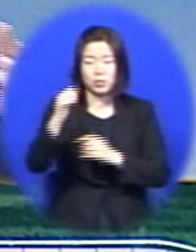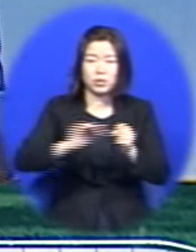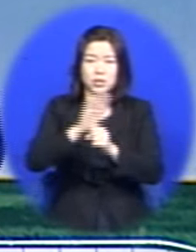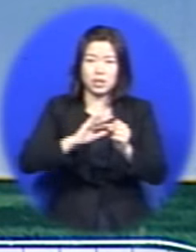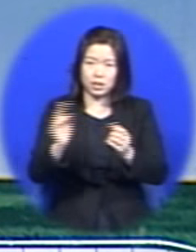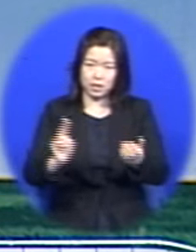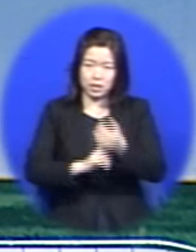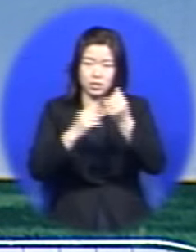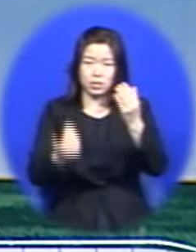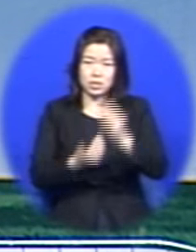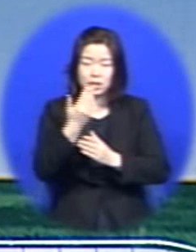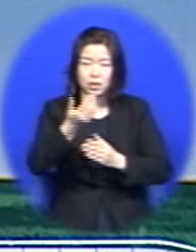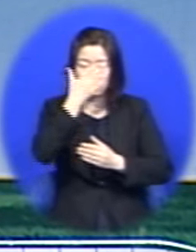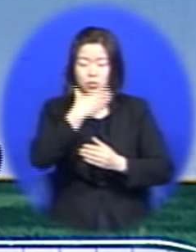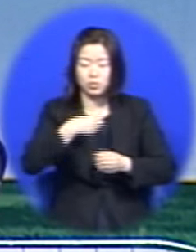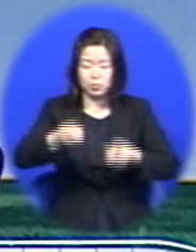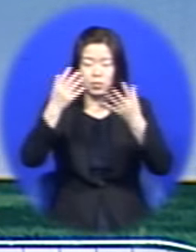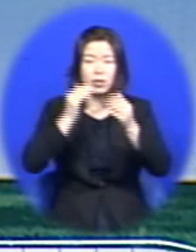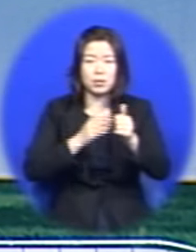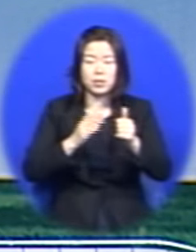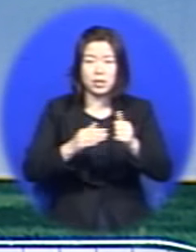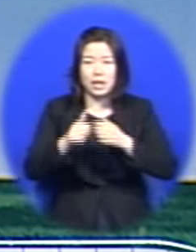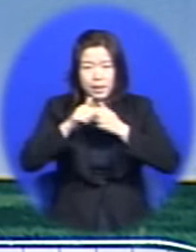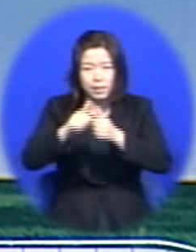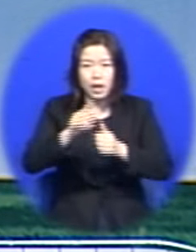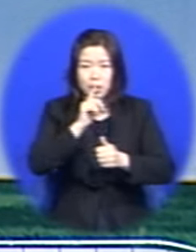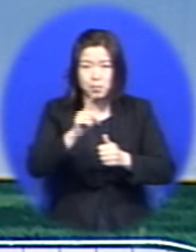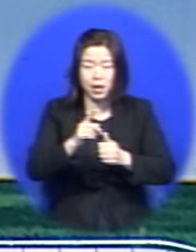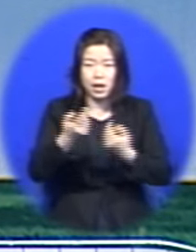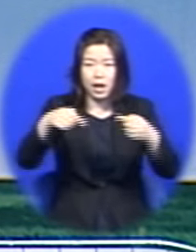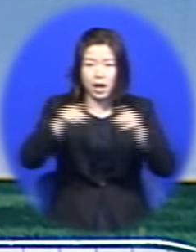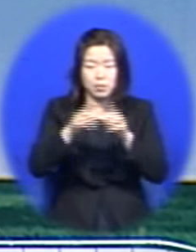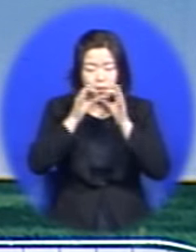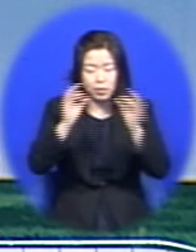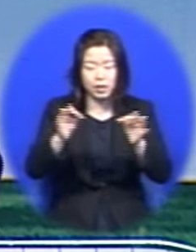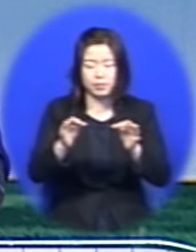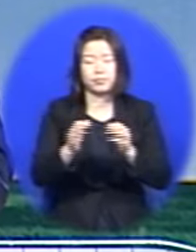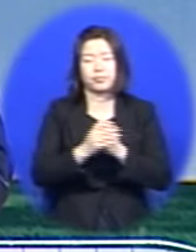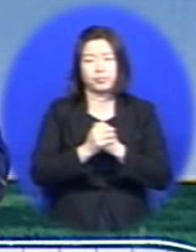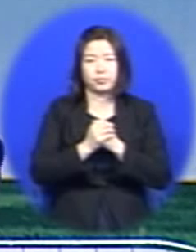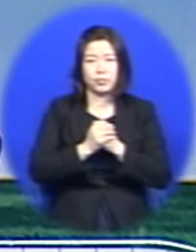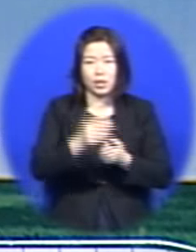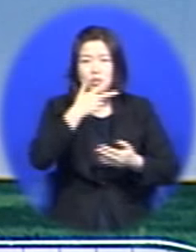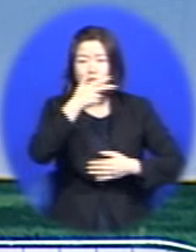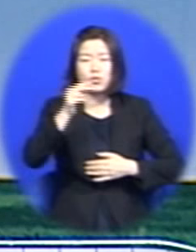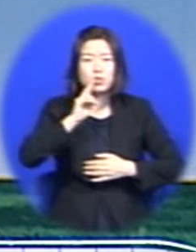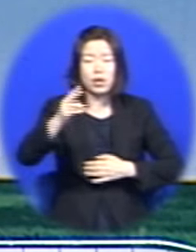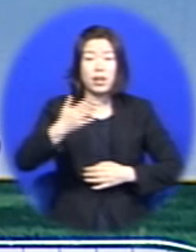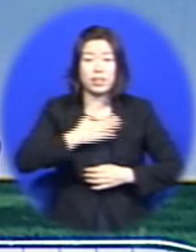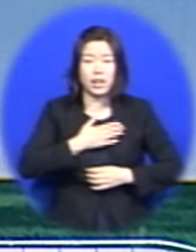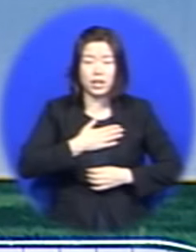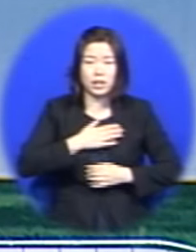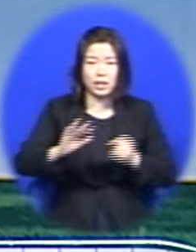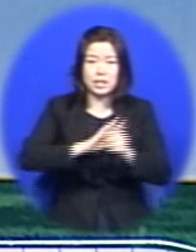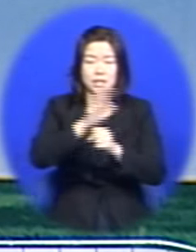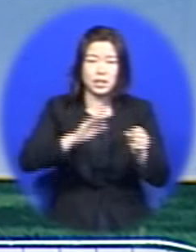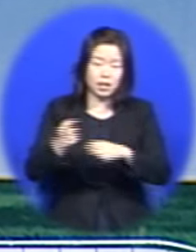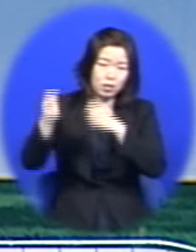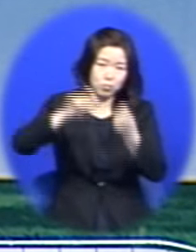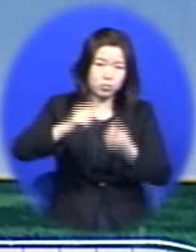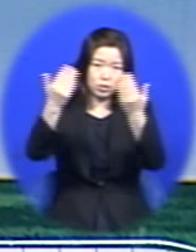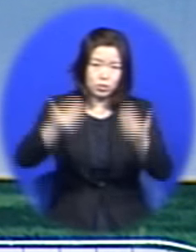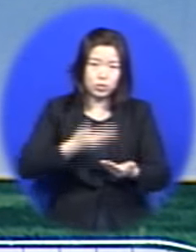일어나게 되기를 축복합니다. 여러분 따라하시고 같이 통성으로 기도하겠습니다. 주여, 나에게 사랑을